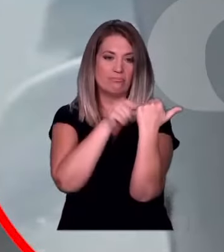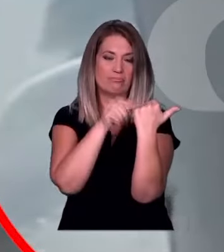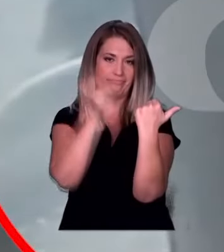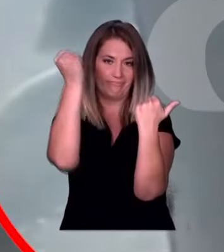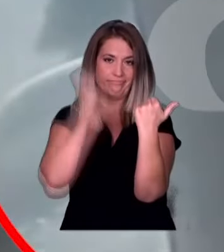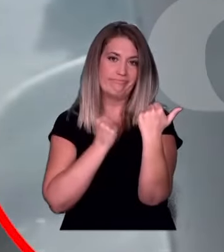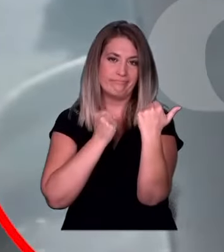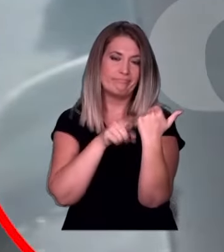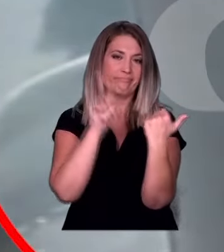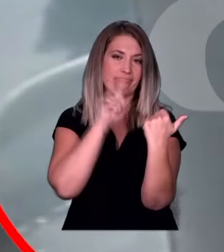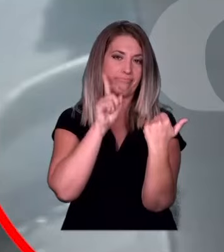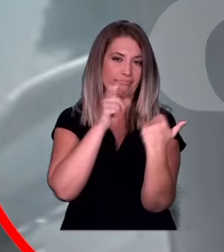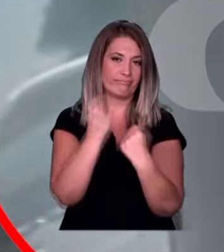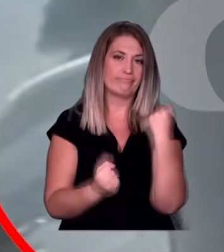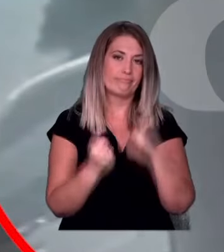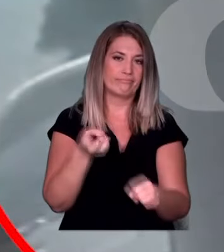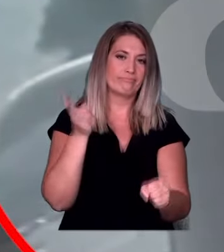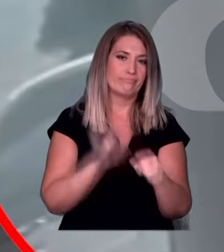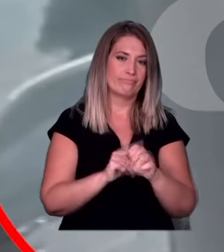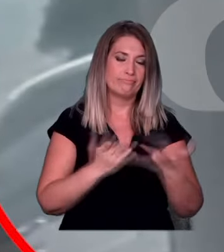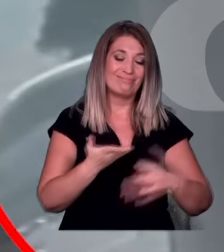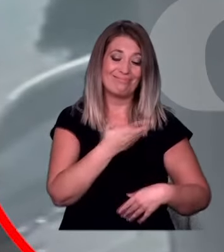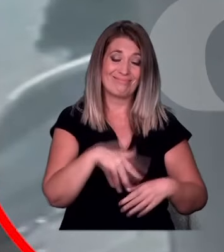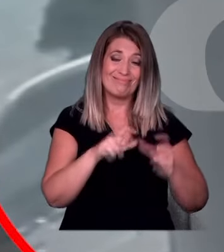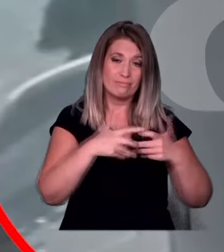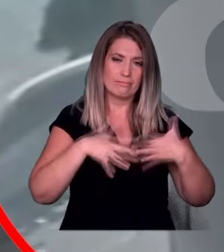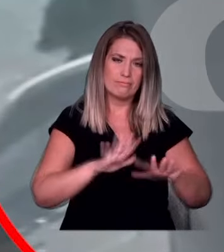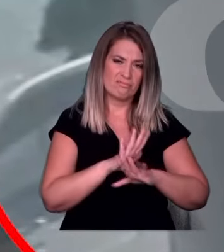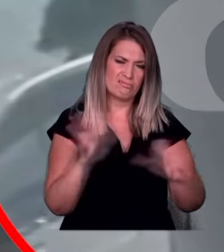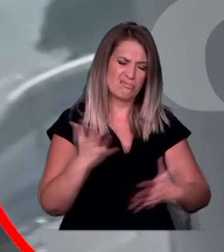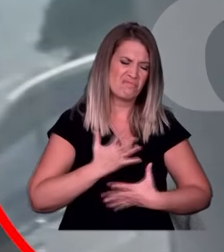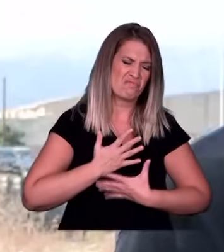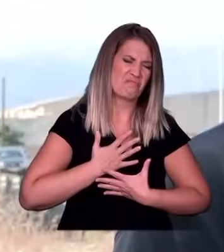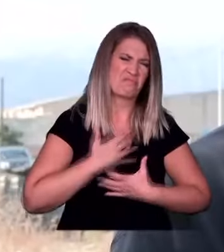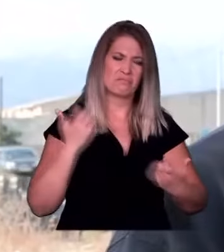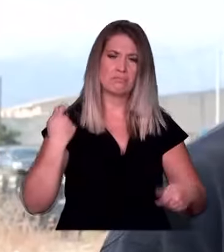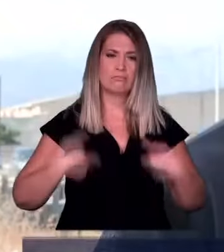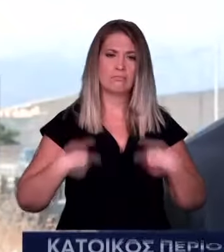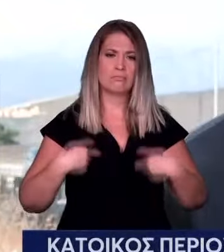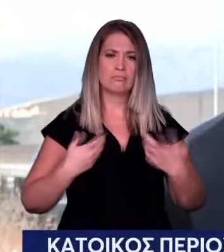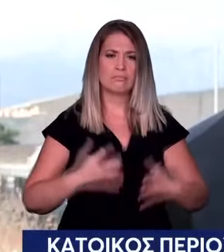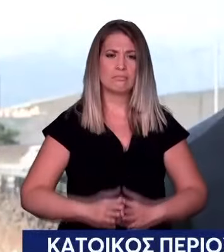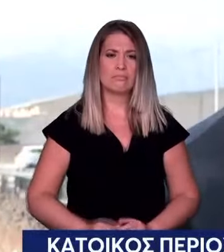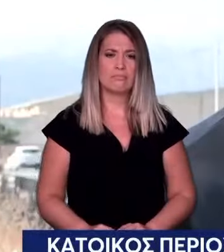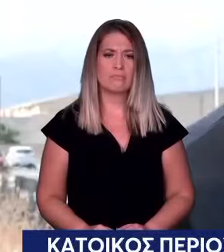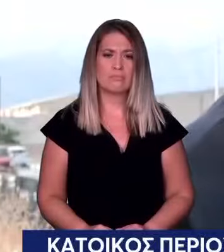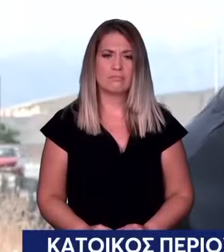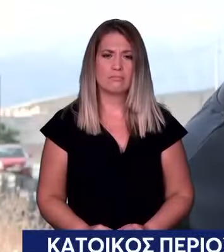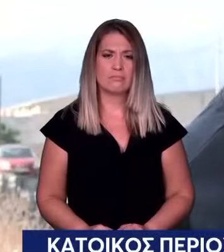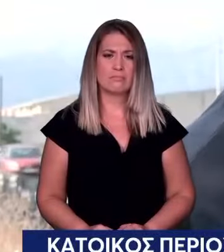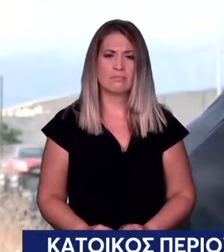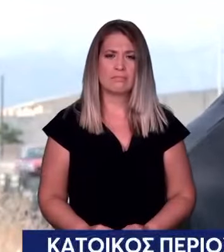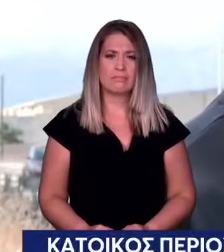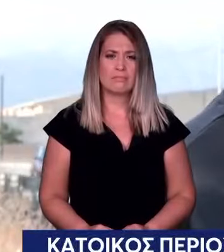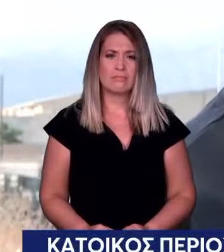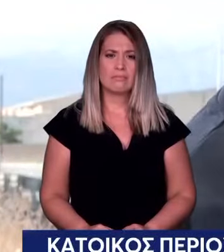Ο θάνατός της είναι ακαριαίος. Οι στενοί συγγενείς της μιλούν στην κάμερα του Live News για έγκλημα. Με 170 χιλιόμετρα χτυπάει λοιπόν πλαγιομετωπικά